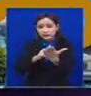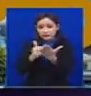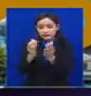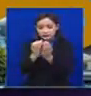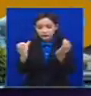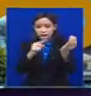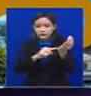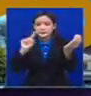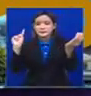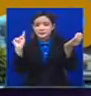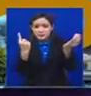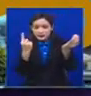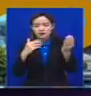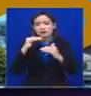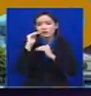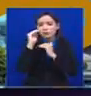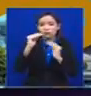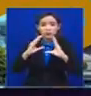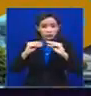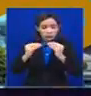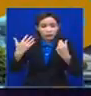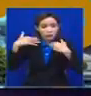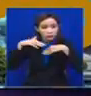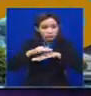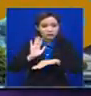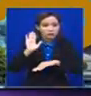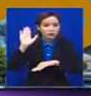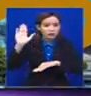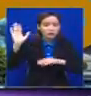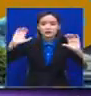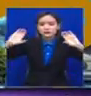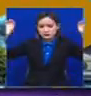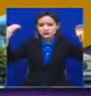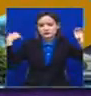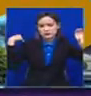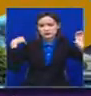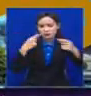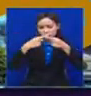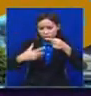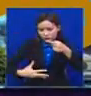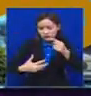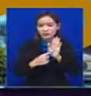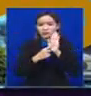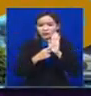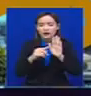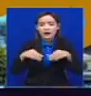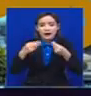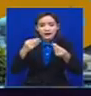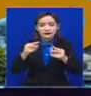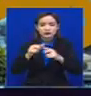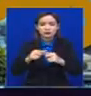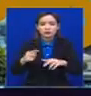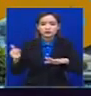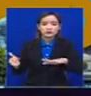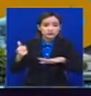บับใหม่นะเขาก็กำหนดให้การประชุมร่วมกันของรัฐสภาไว้หลายกรณีเช่นการให้ความเห็นชอบแต่งตั้งผู้